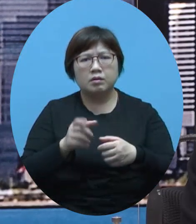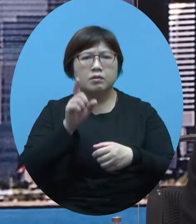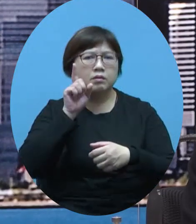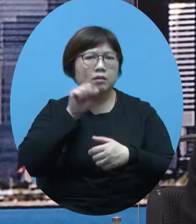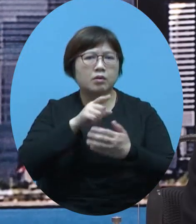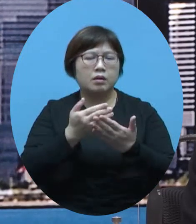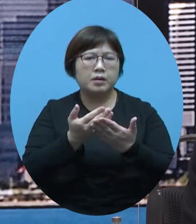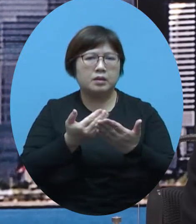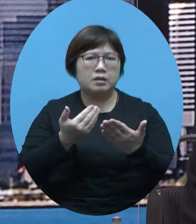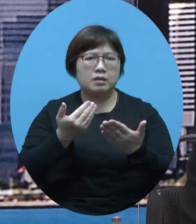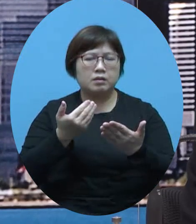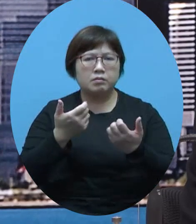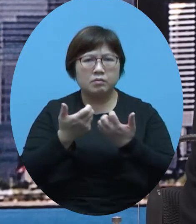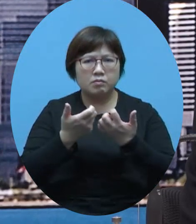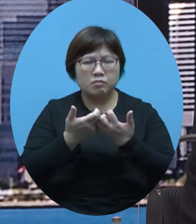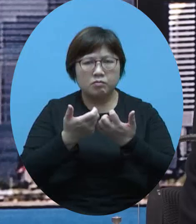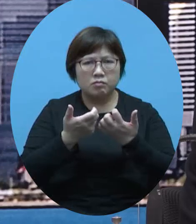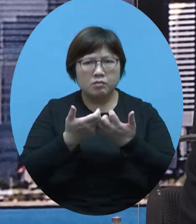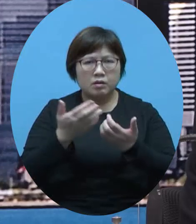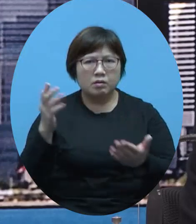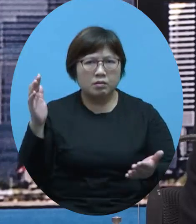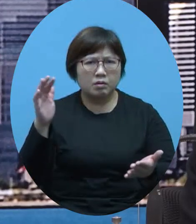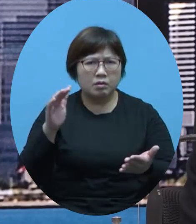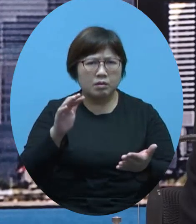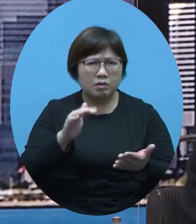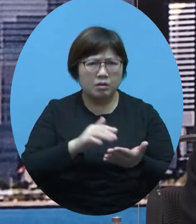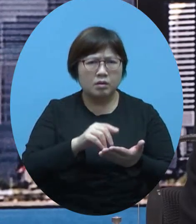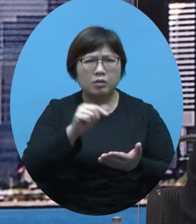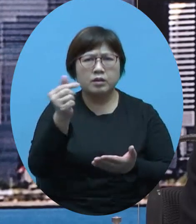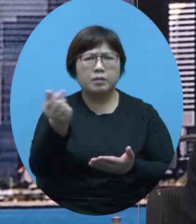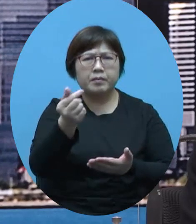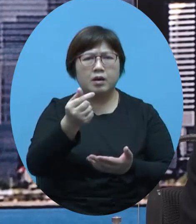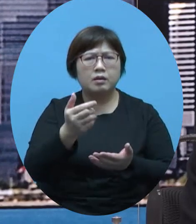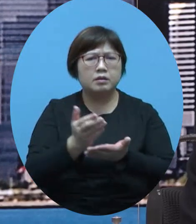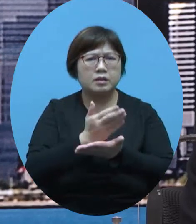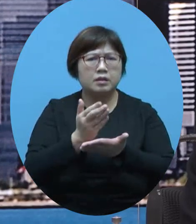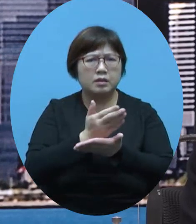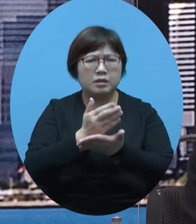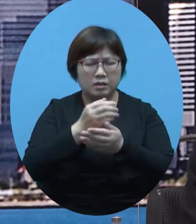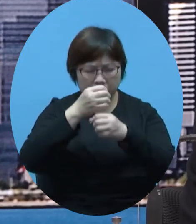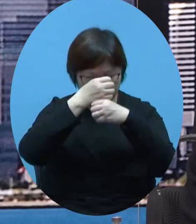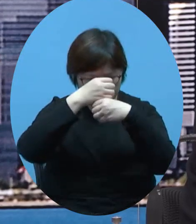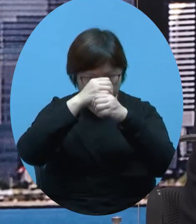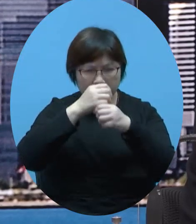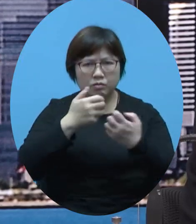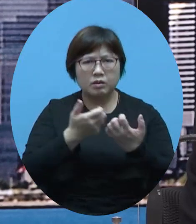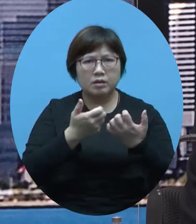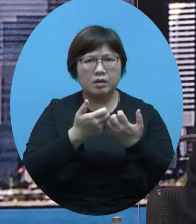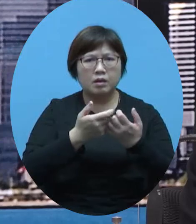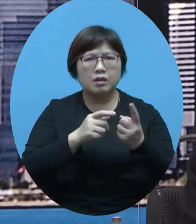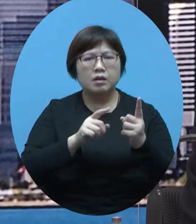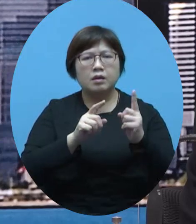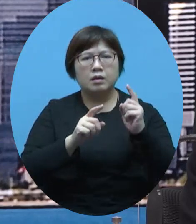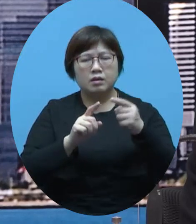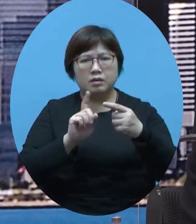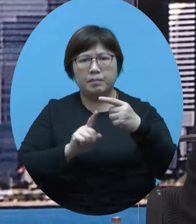期之前呢，我們都累計是做了差不多接近十萬個測試嘅，咁如果計翻嗰個人口咧，每一百萬